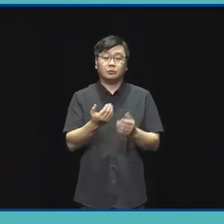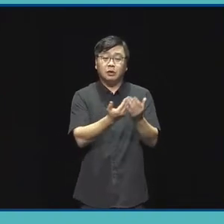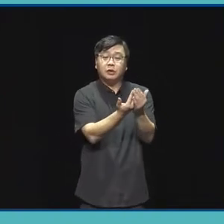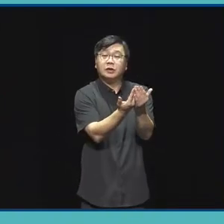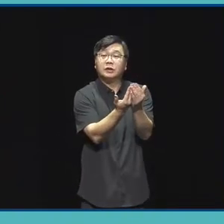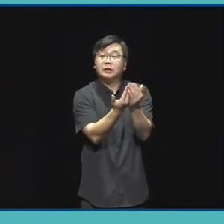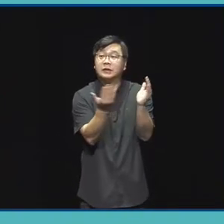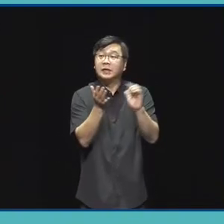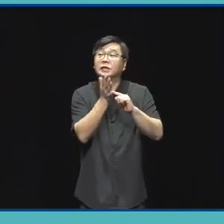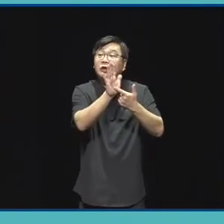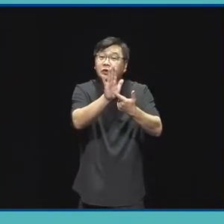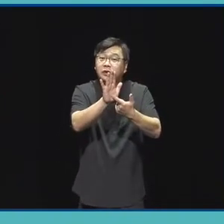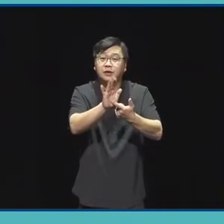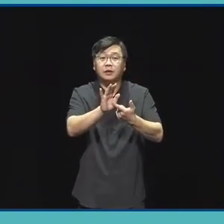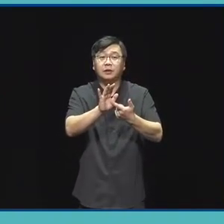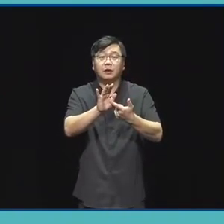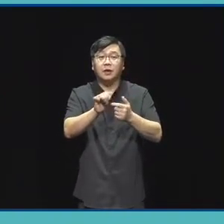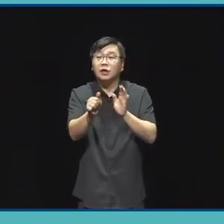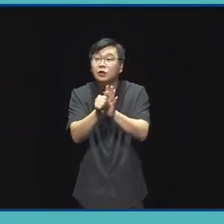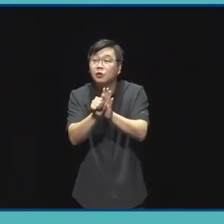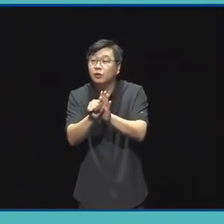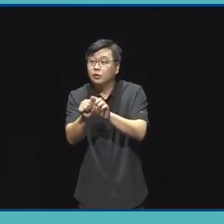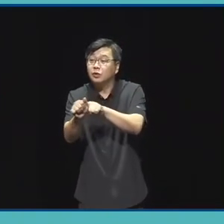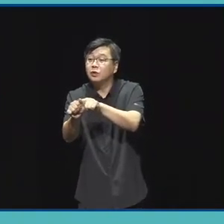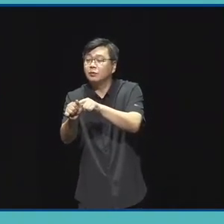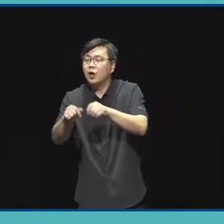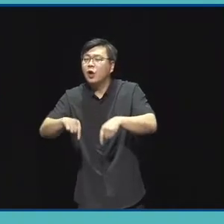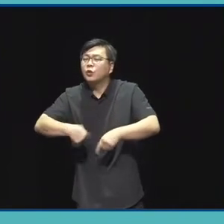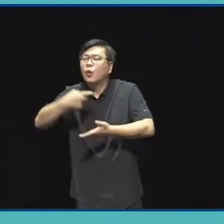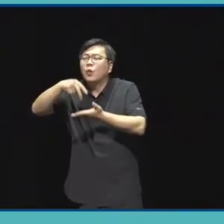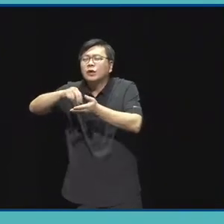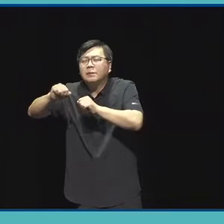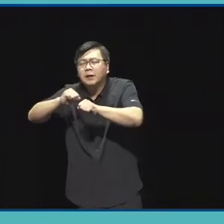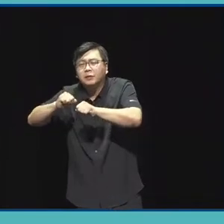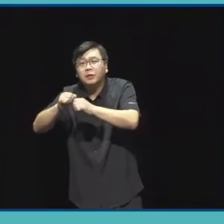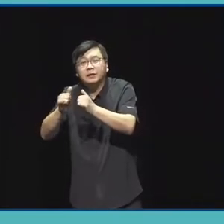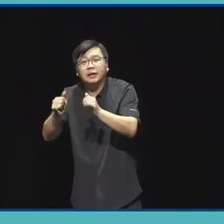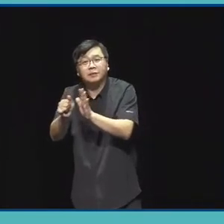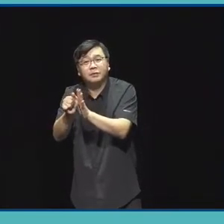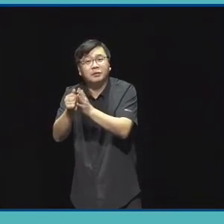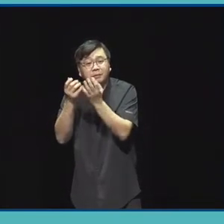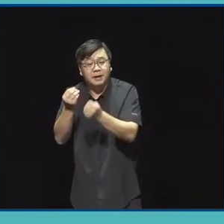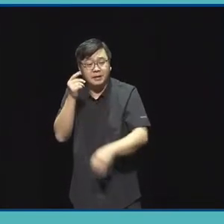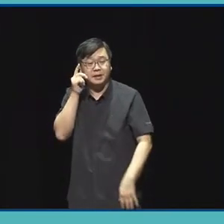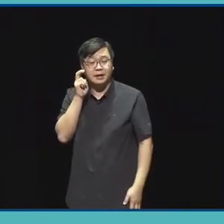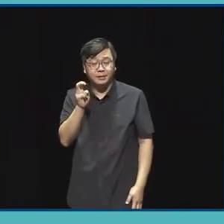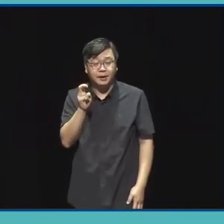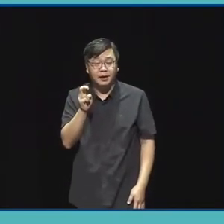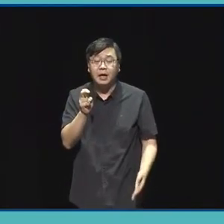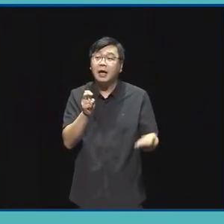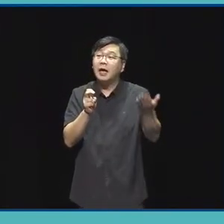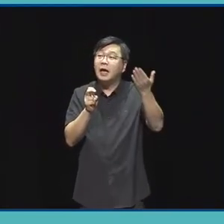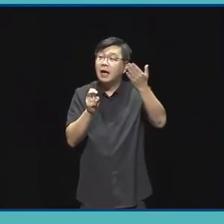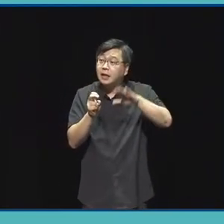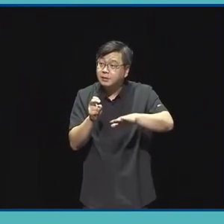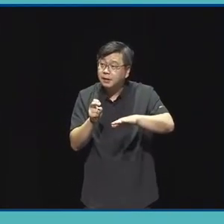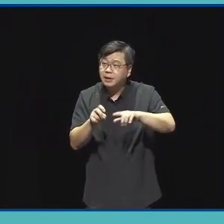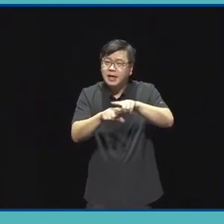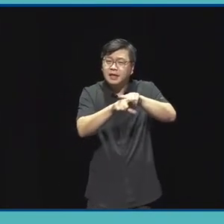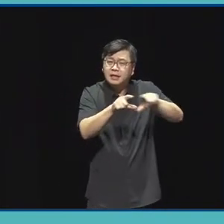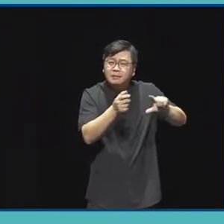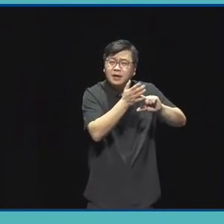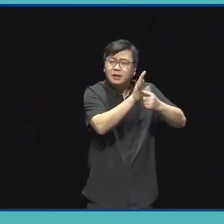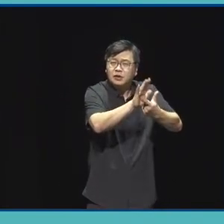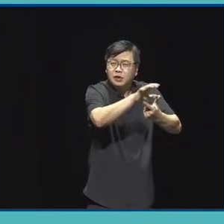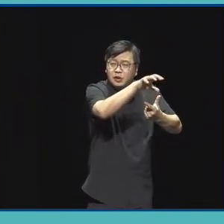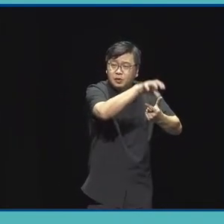경우는 독립기획자들이 좀 중심이 되겠지만 그 밖에도 저희가 많은 살인미술관 또는 민간 전시공간들이 있습니다